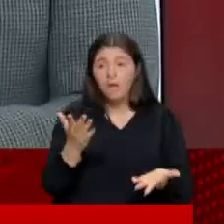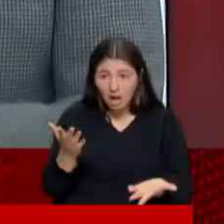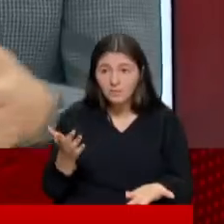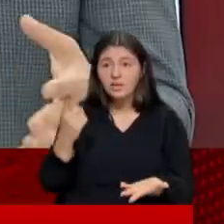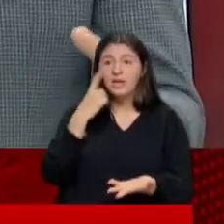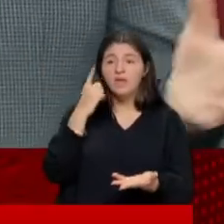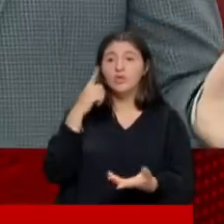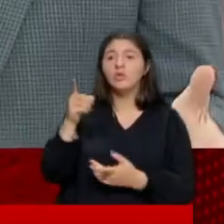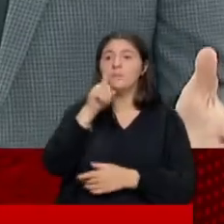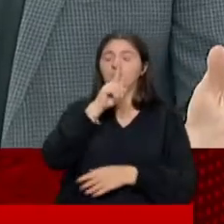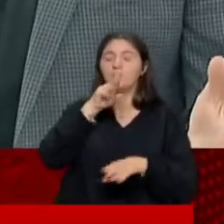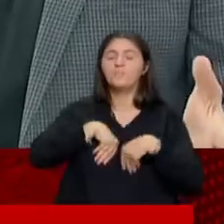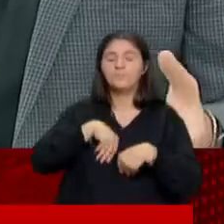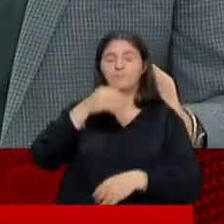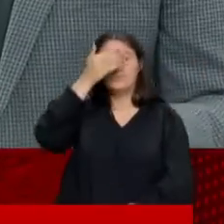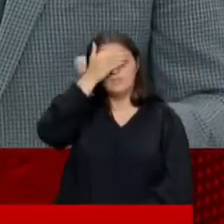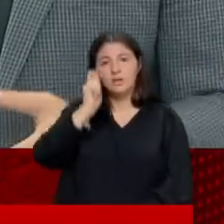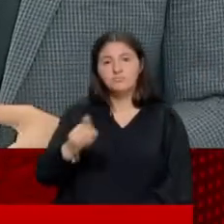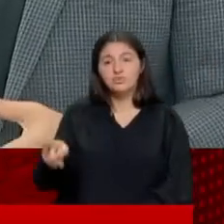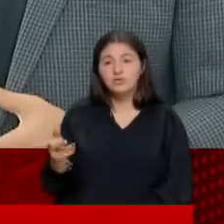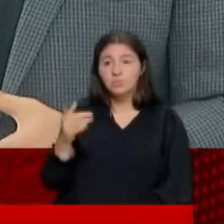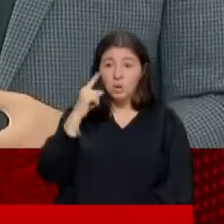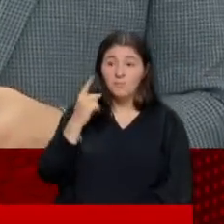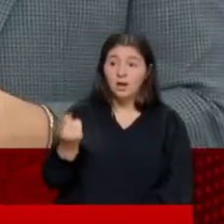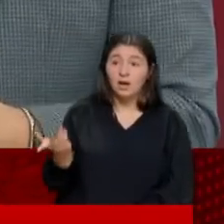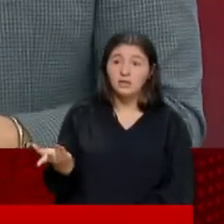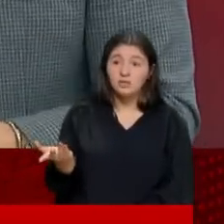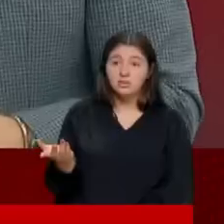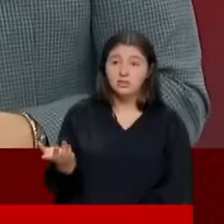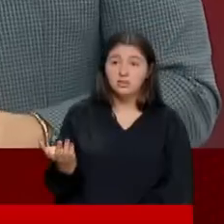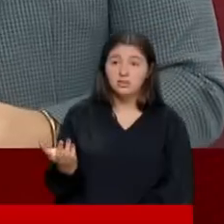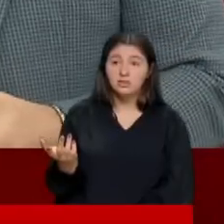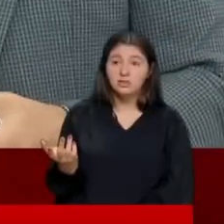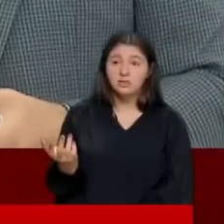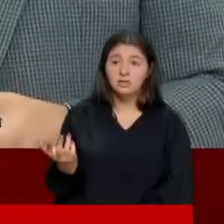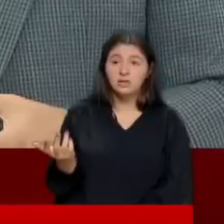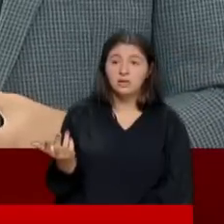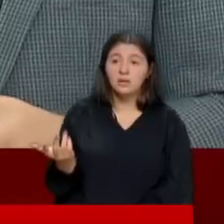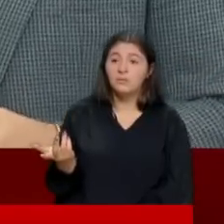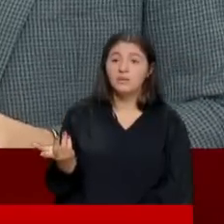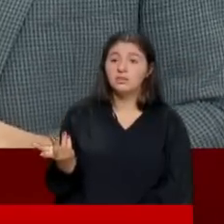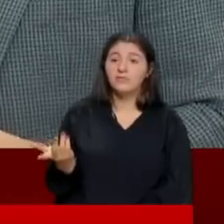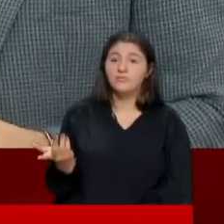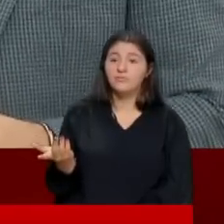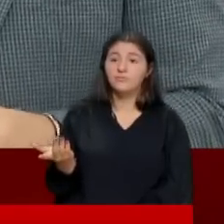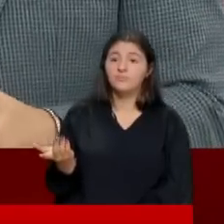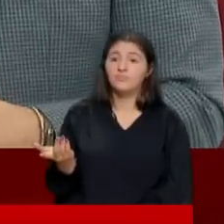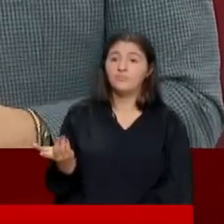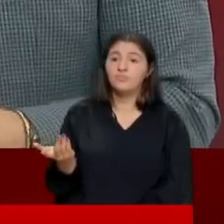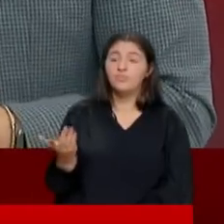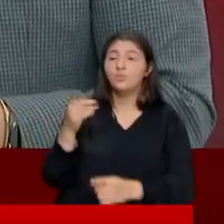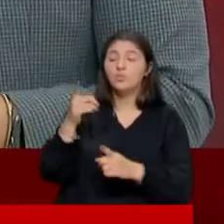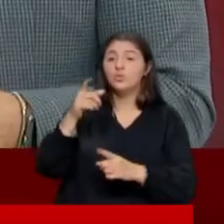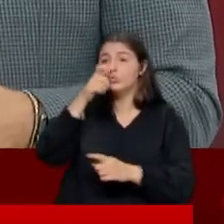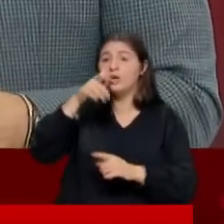devlet yıllarca ona göz yummuş böyle bakarsanız Maalesef bu